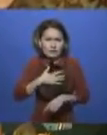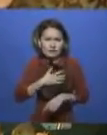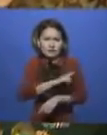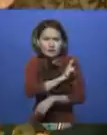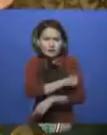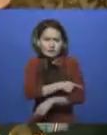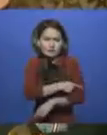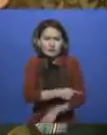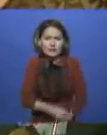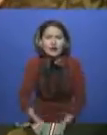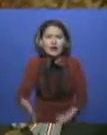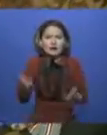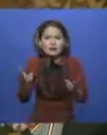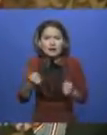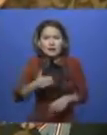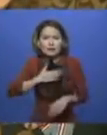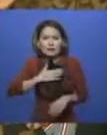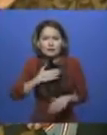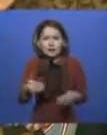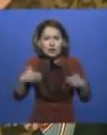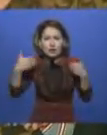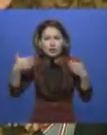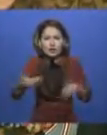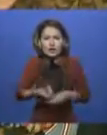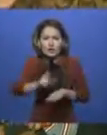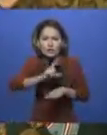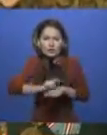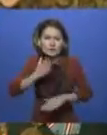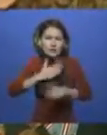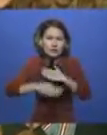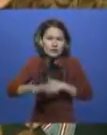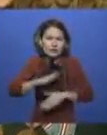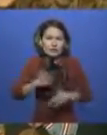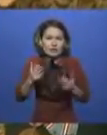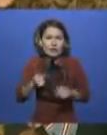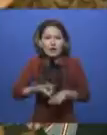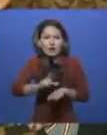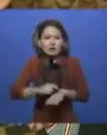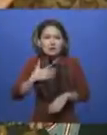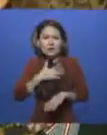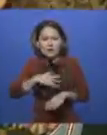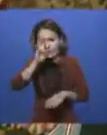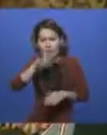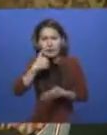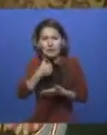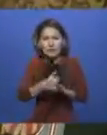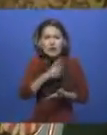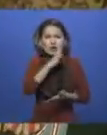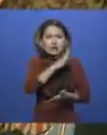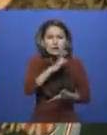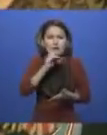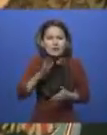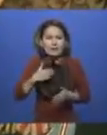Бұл кәрі жүректі діреткізер тосын сый болды. Бір жағы толқып, бір жағы бекініп тұрғандаймын. Мемлекет басшысының осынау ниеті мен